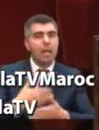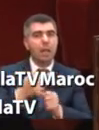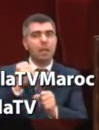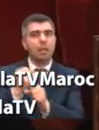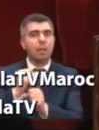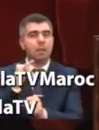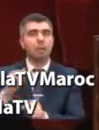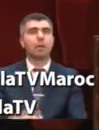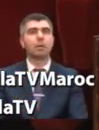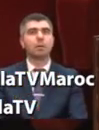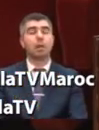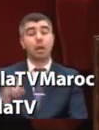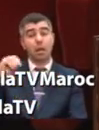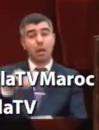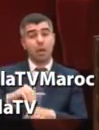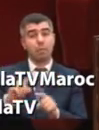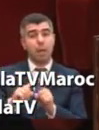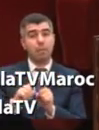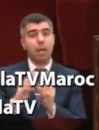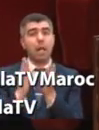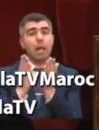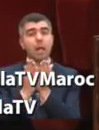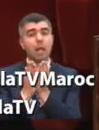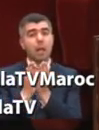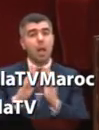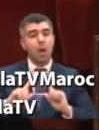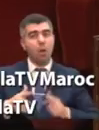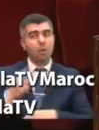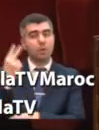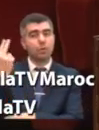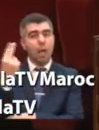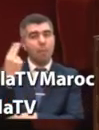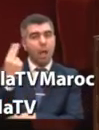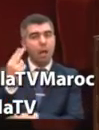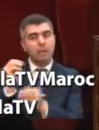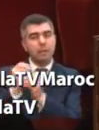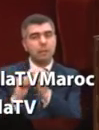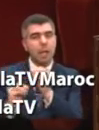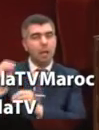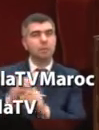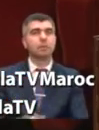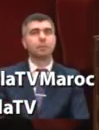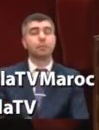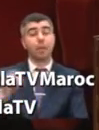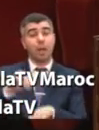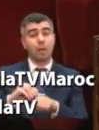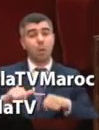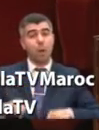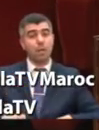التخصصات. ثم هناك تنسيق مع قطاع التعليم العالي باش نرفعهم الطاقه الاستيعابيه بالنسبه لكليه الطب. كذلك وزاره الصحه